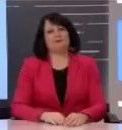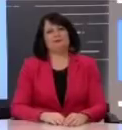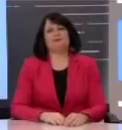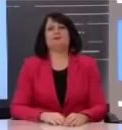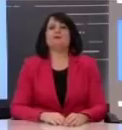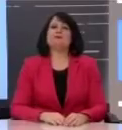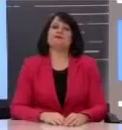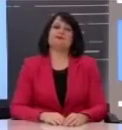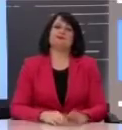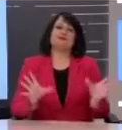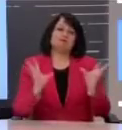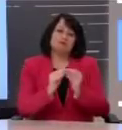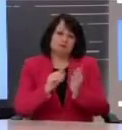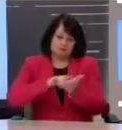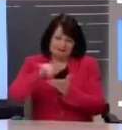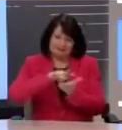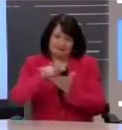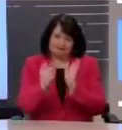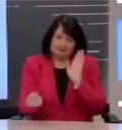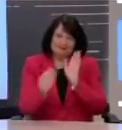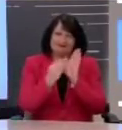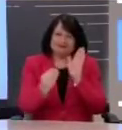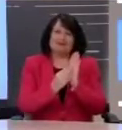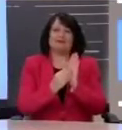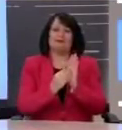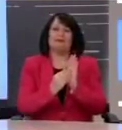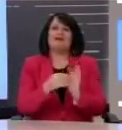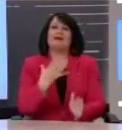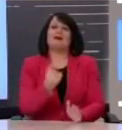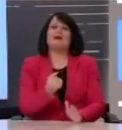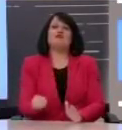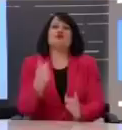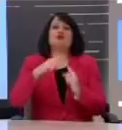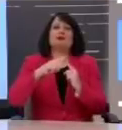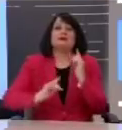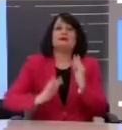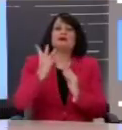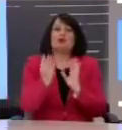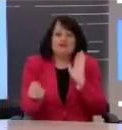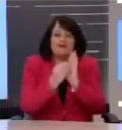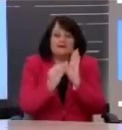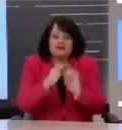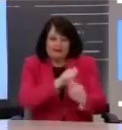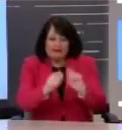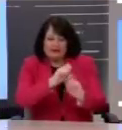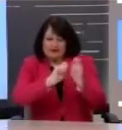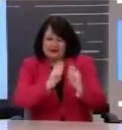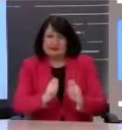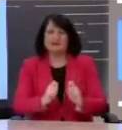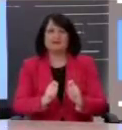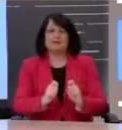Ενσωματώνοντας στα αεροσκάφη τα υπάρχοντα νέες τεχνολογίες, ώστε να είναι, όπως